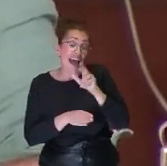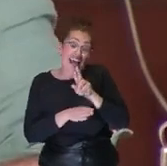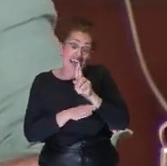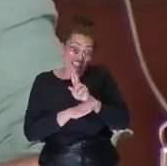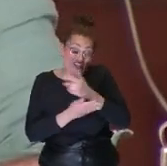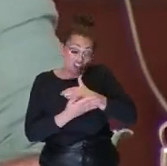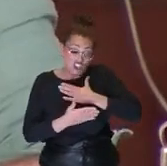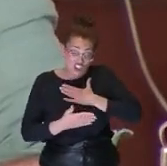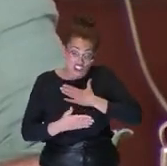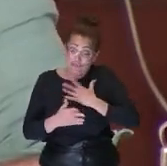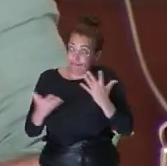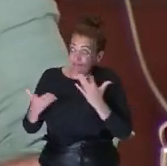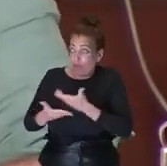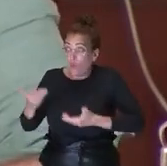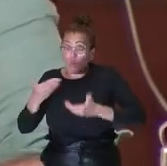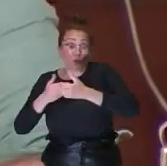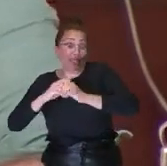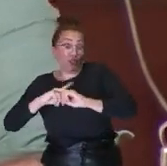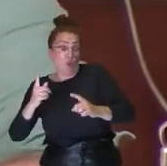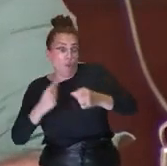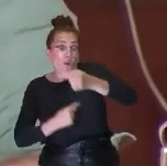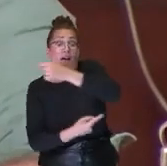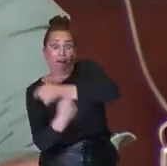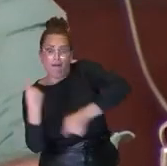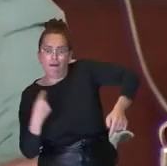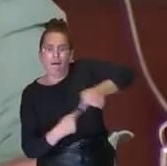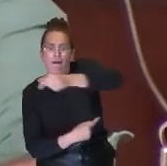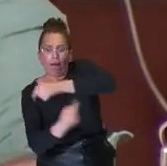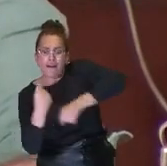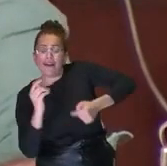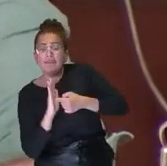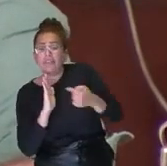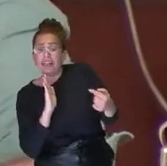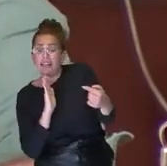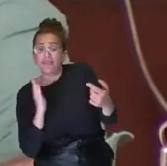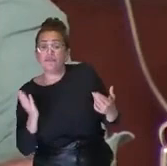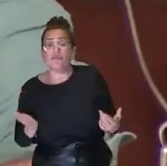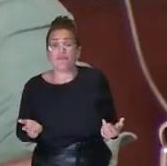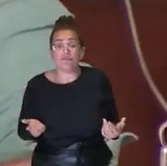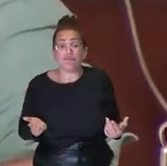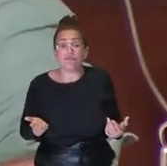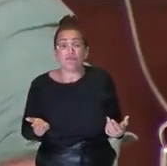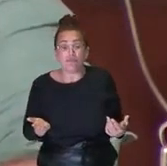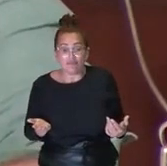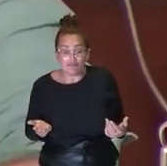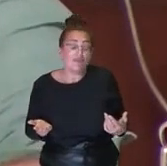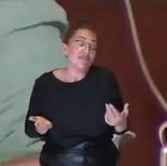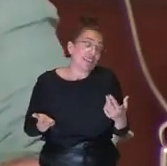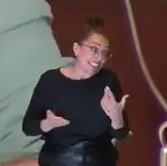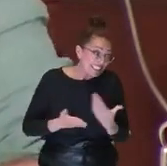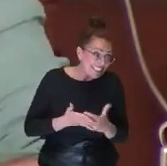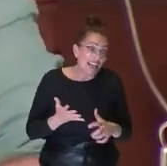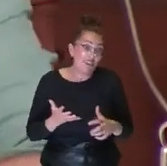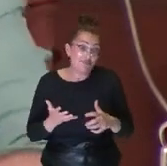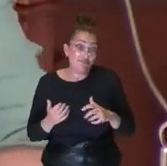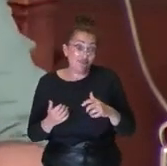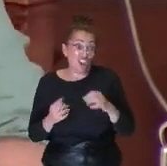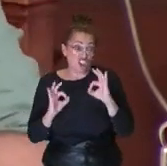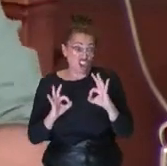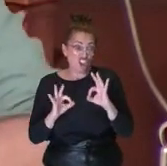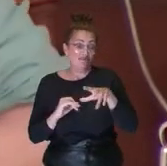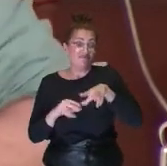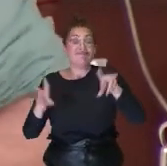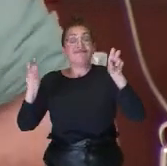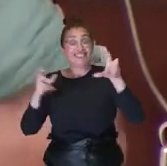logements dans les opérations des promoteurs et des bailleurs sociaux, les opérations ne peuvent pas se mener. Donc c'est en ça qu'on a une vraie crise du logement qui est en train